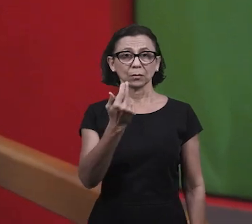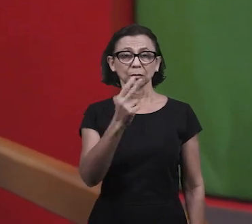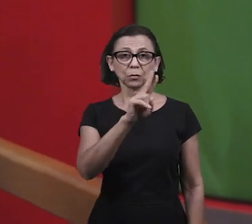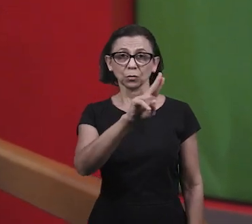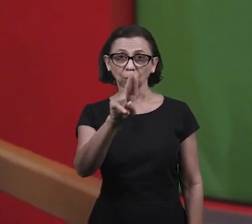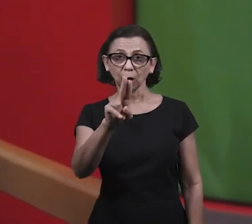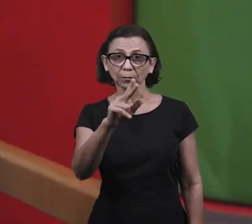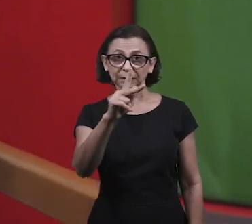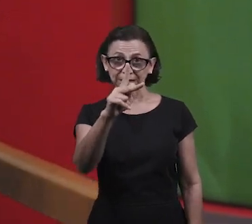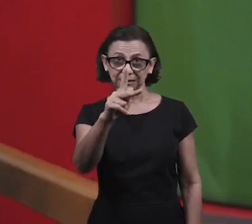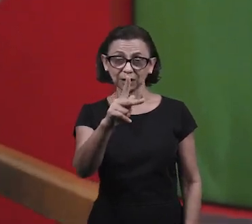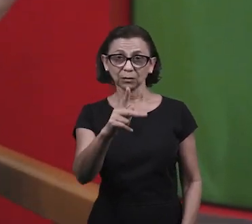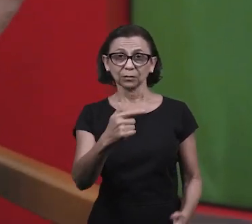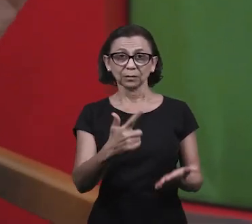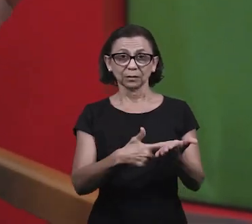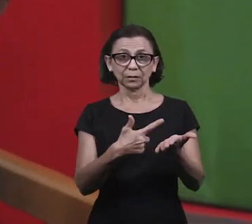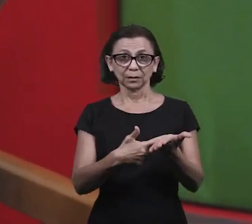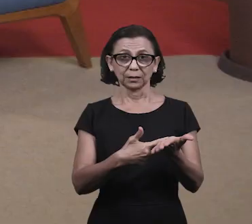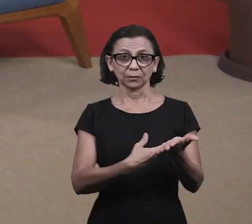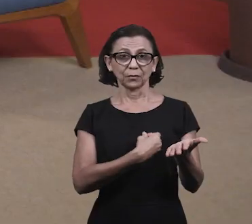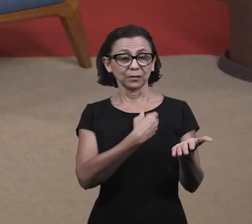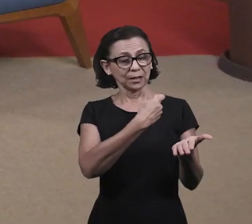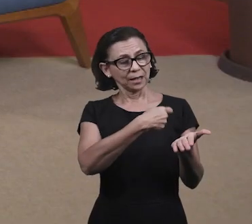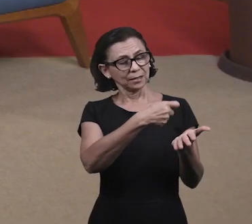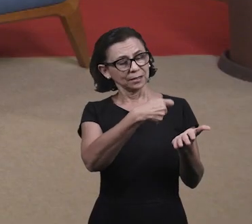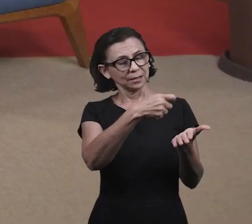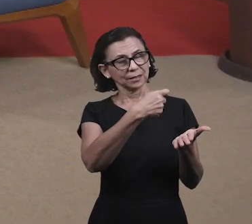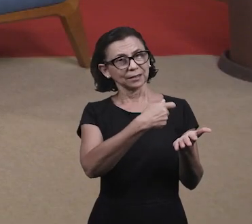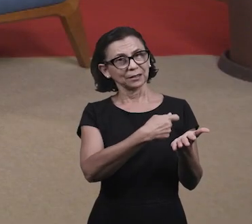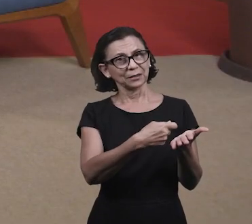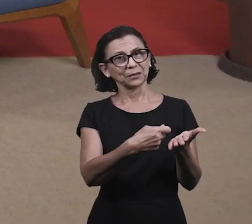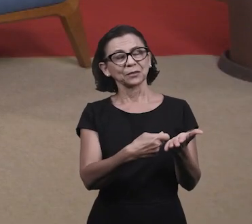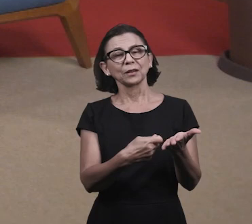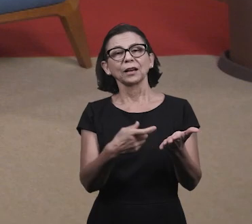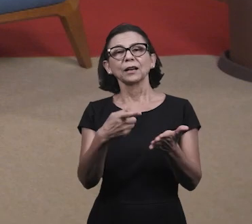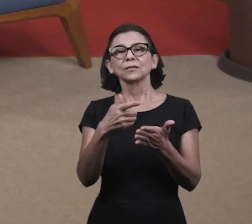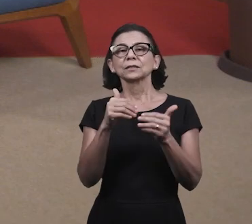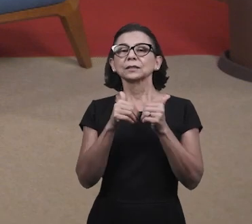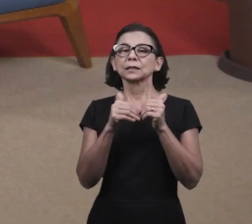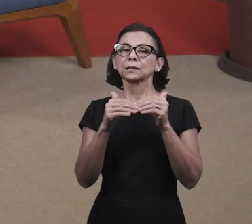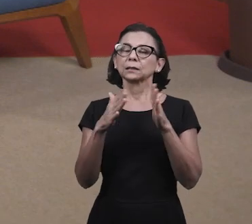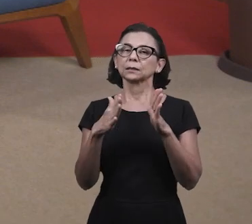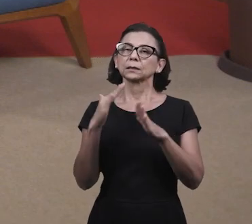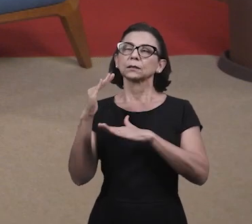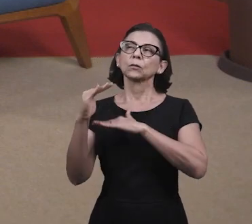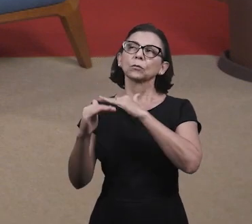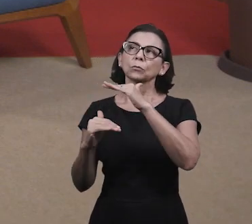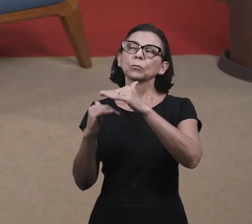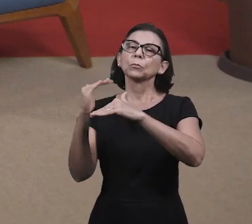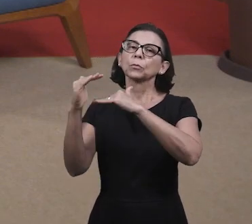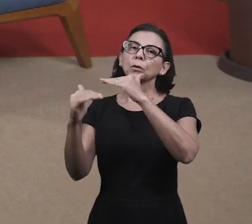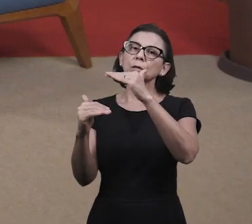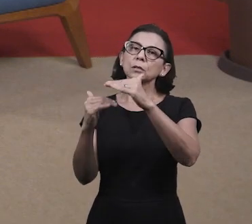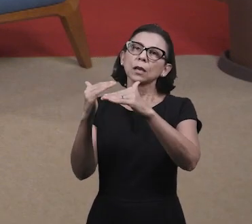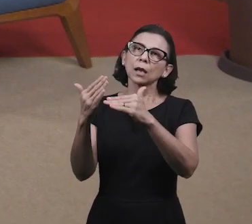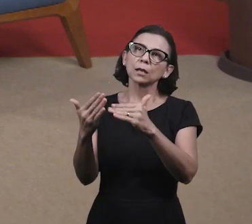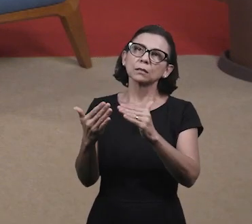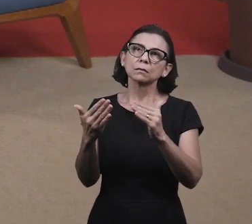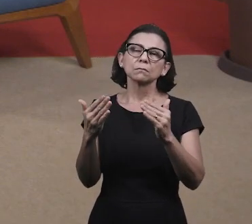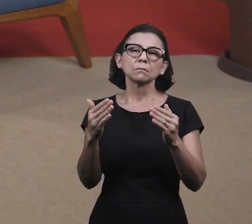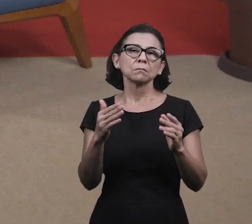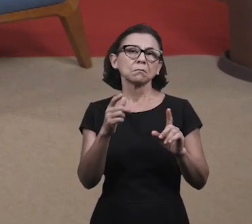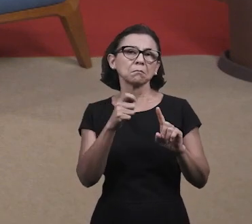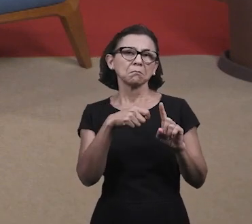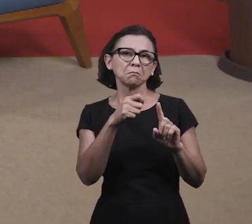nom est écrit dans le livre de la vie. Et à partir de là, il entre dans un processus. C'est-à-dire, c'est une